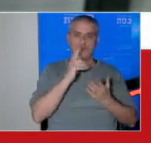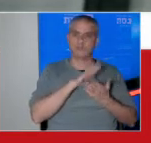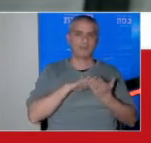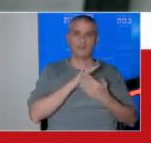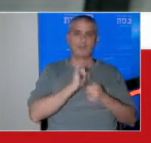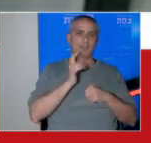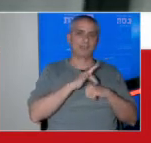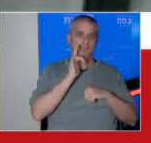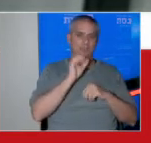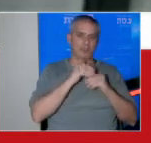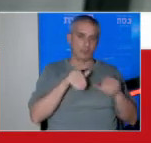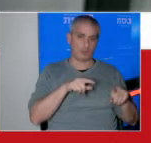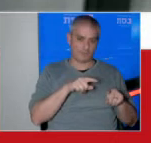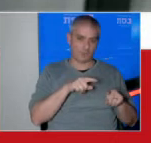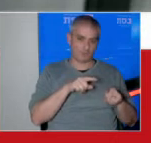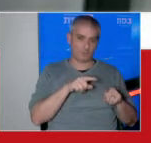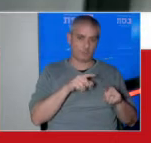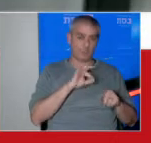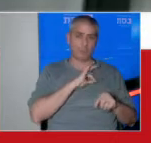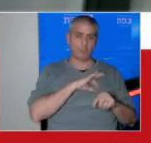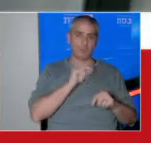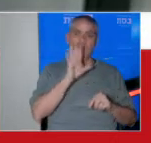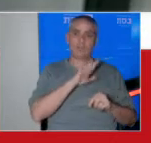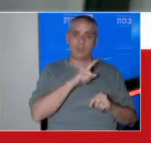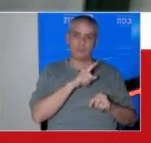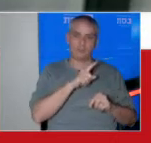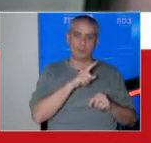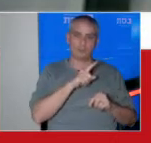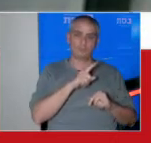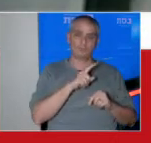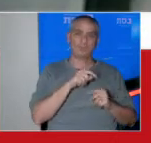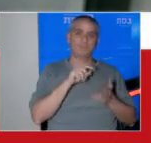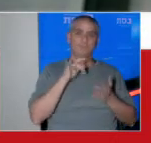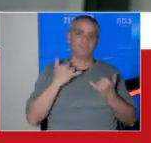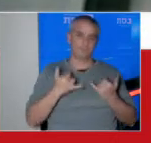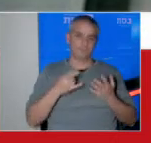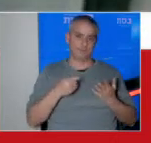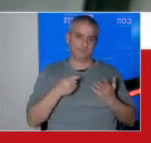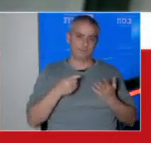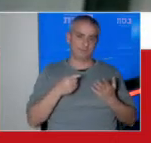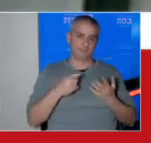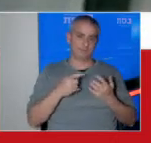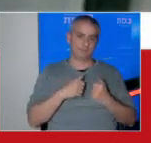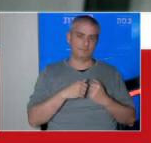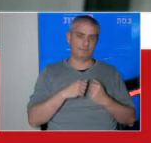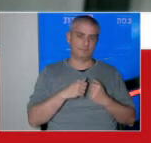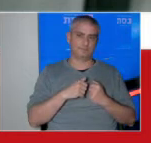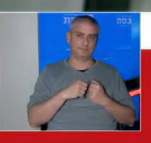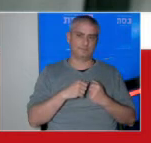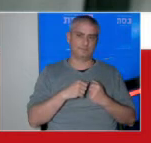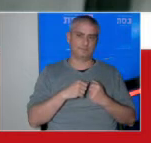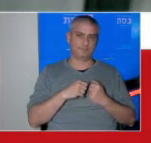הכי רגישות של הגבול של רוסיה עם אירופה, ומכאן, מכאן שהיא,